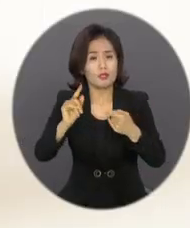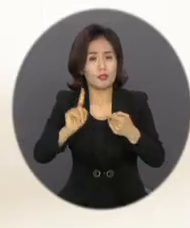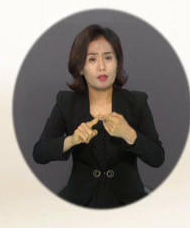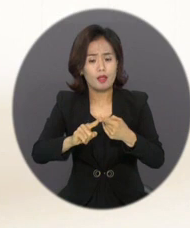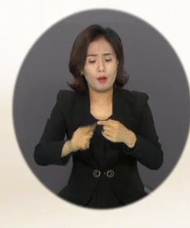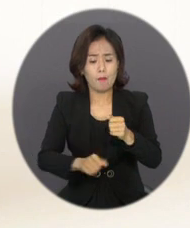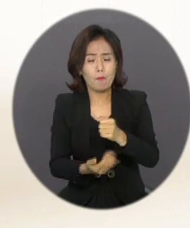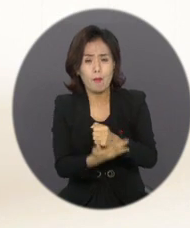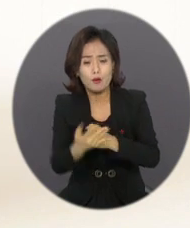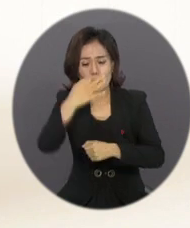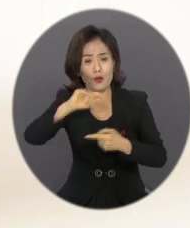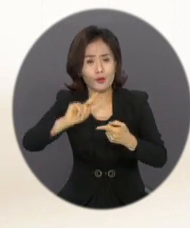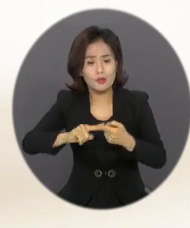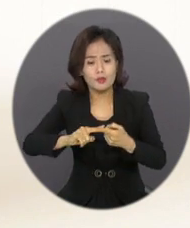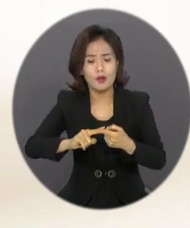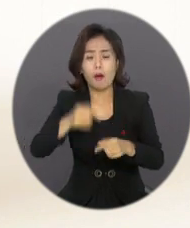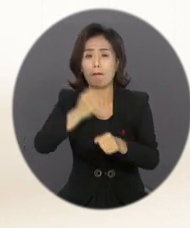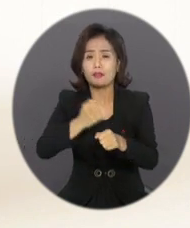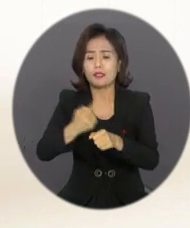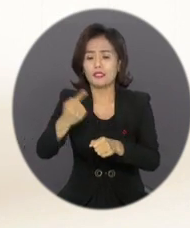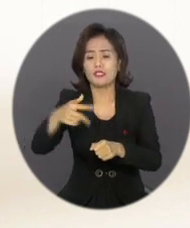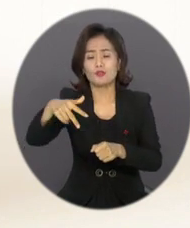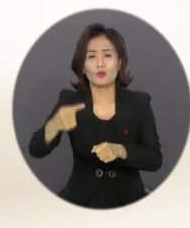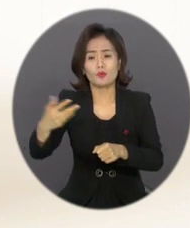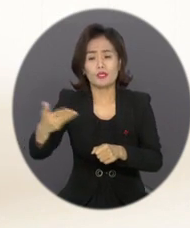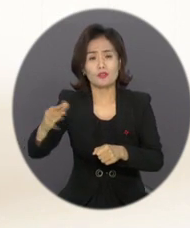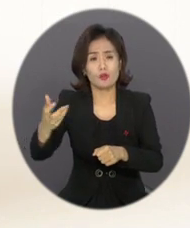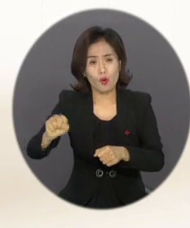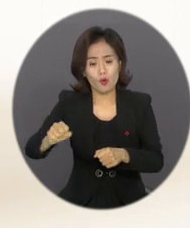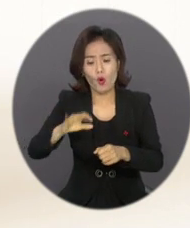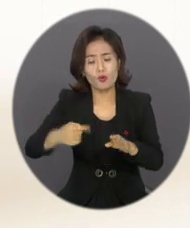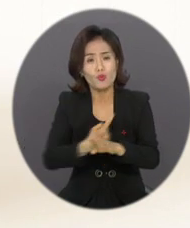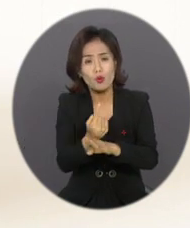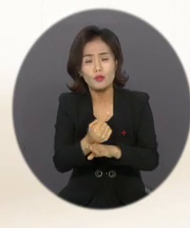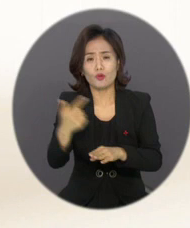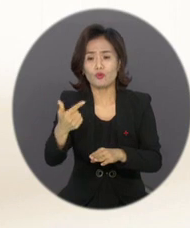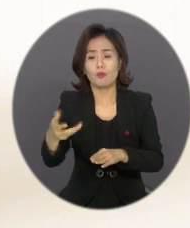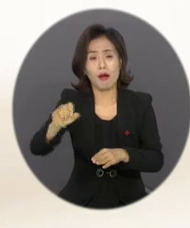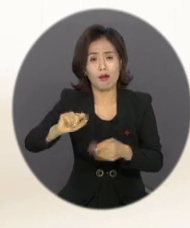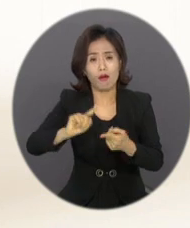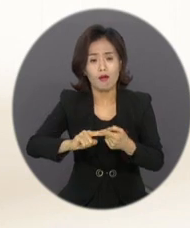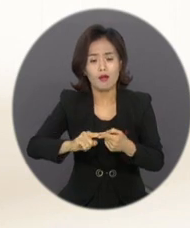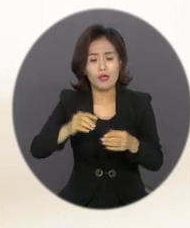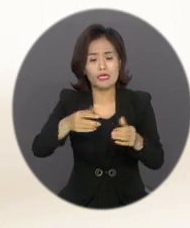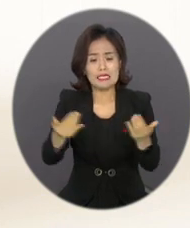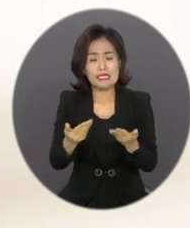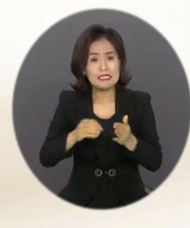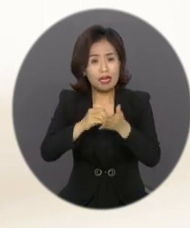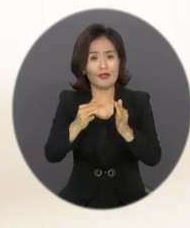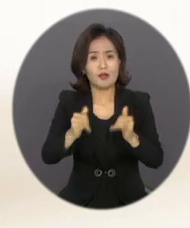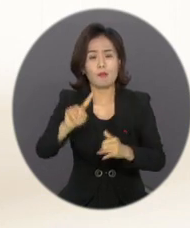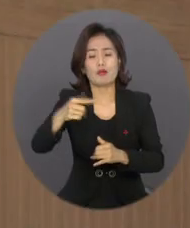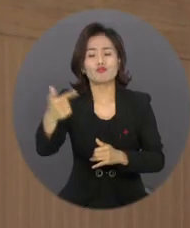따른 파급 효과로 생산 유발액은 1조 4천억원 부가가치 위반액은 6800억 여원 취업 인원을 16000명으로